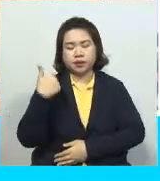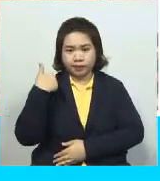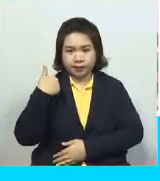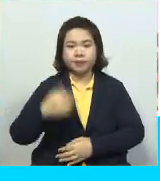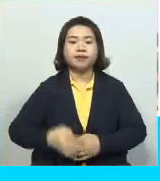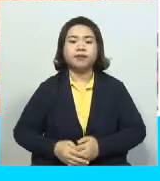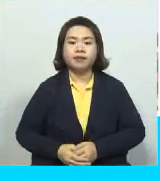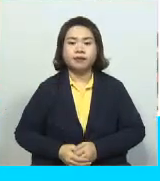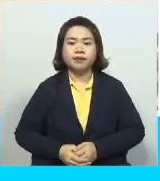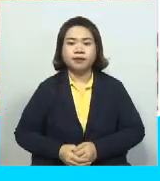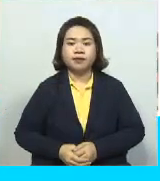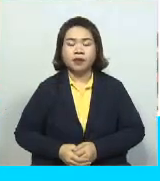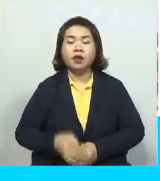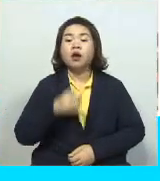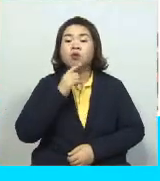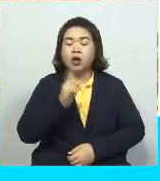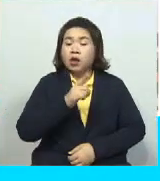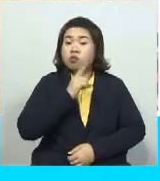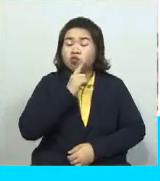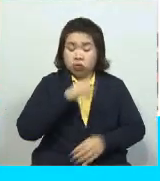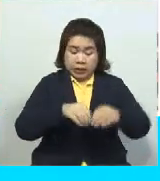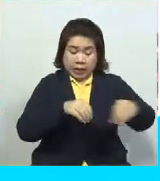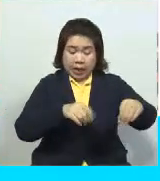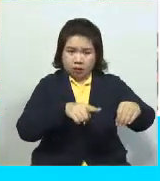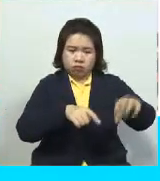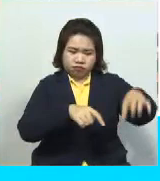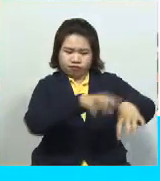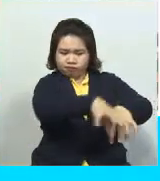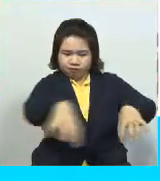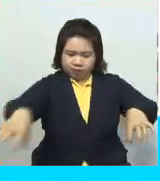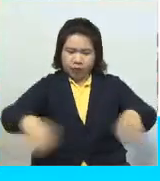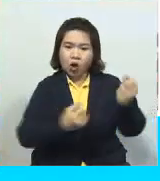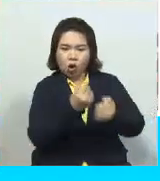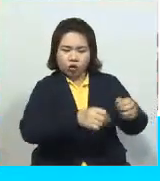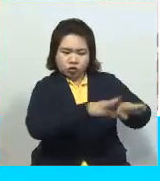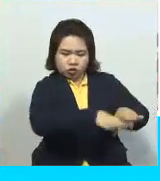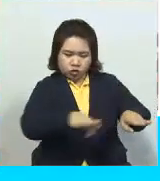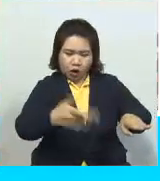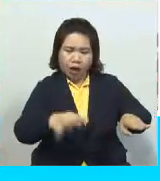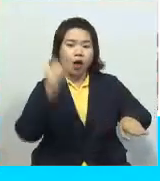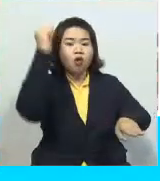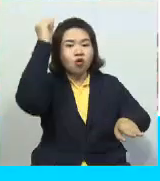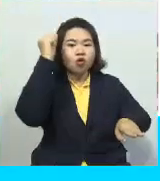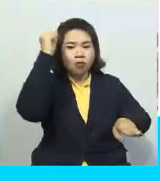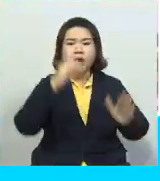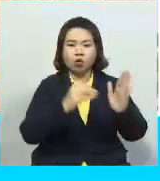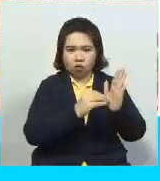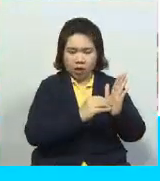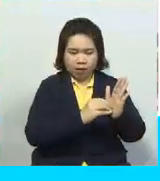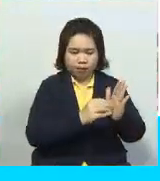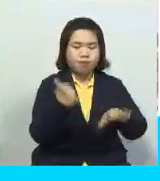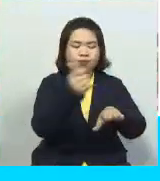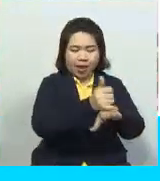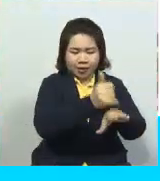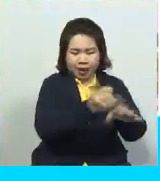องรับพี่น้องประชาชนสามารถไปจอดรถได้แล้วก็มีองค์การขนส่งมวลชนเนี่ย รับพี่น้องประชาชนรับมาส่งบริเวณโดยร